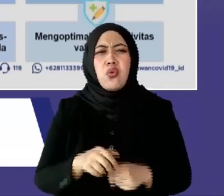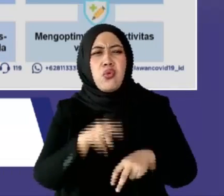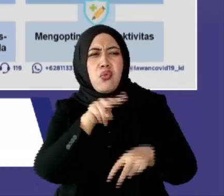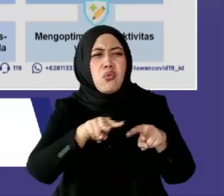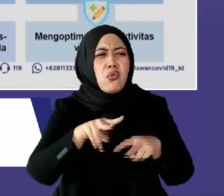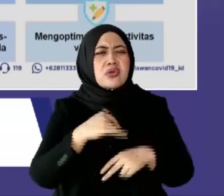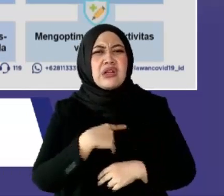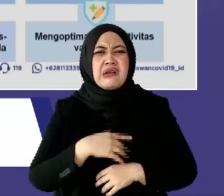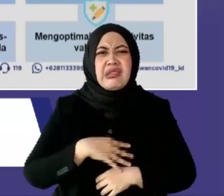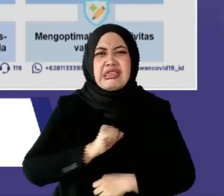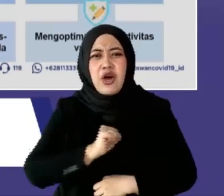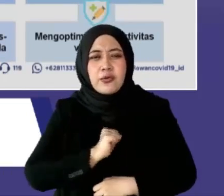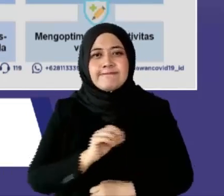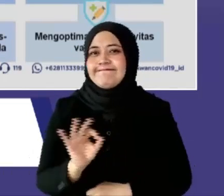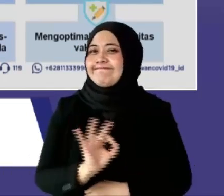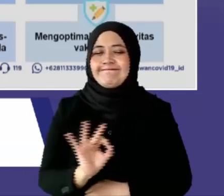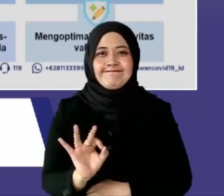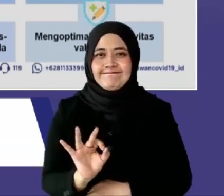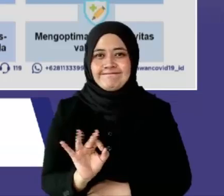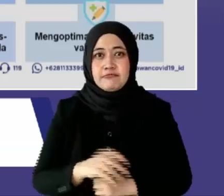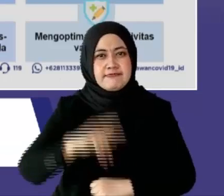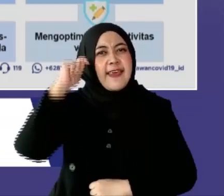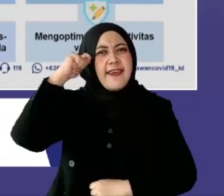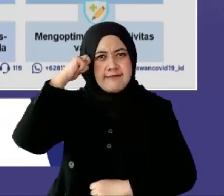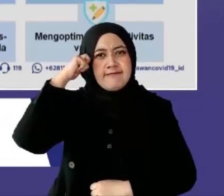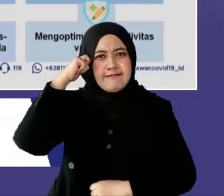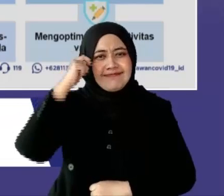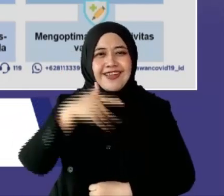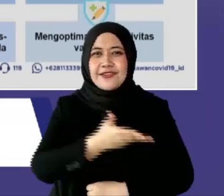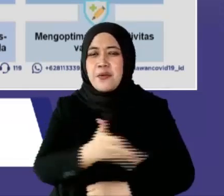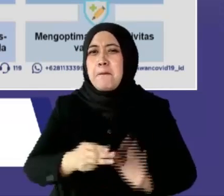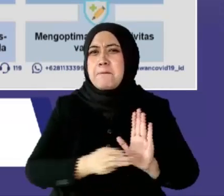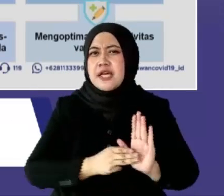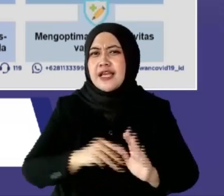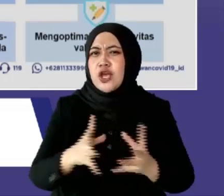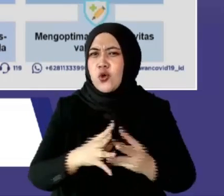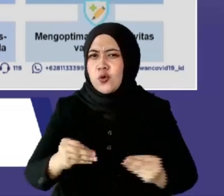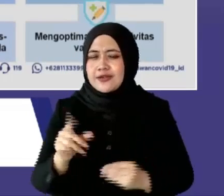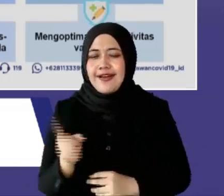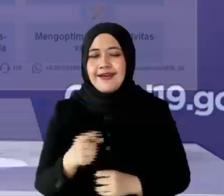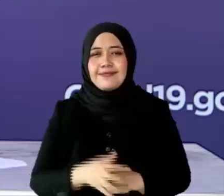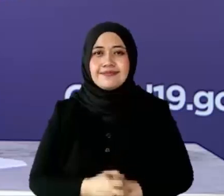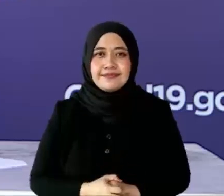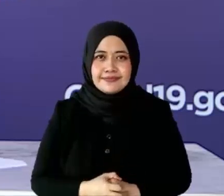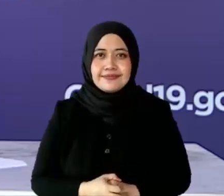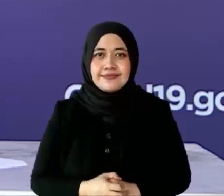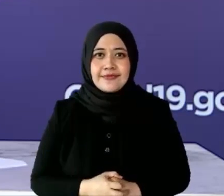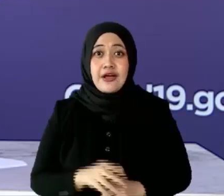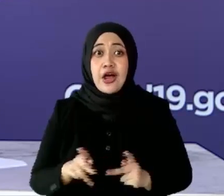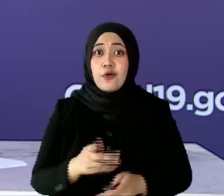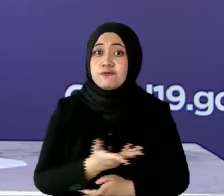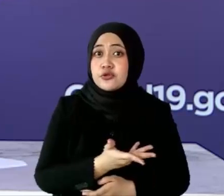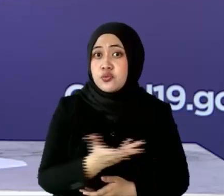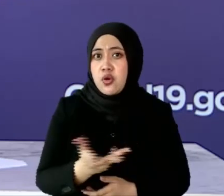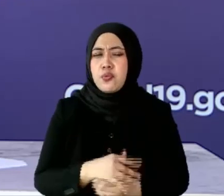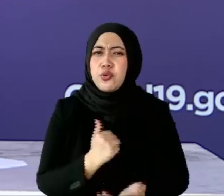menjadi terlalu panik. Ingat bahwa setiap permasalahan pasti ada solusi. Selagi kita mau